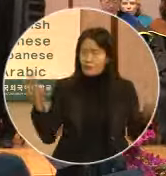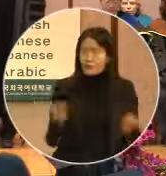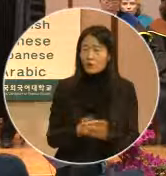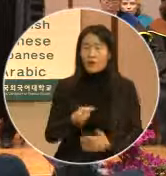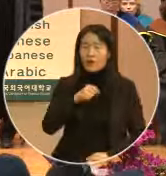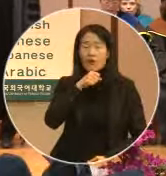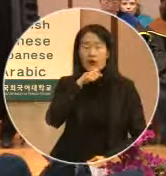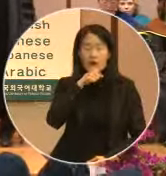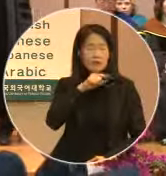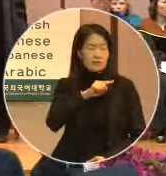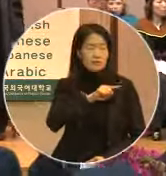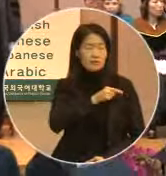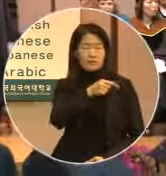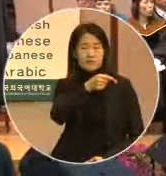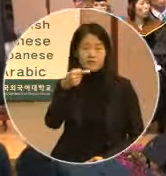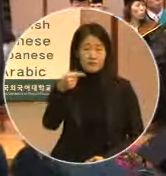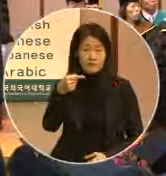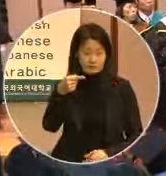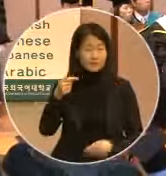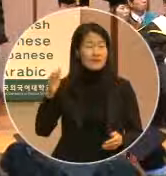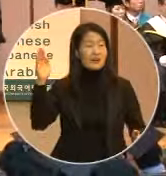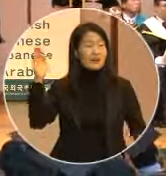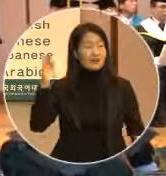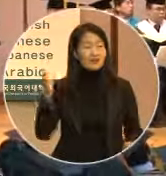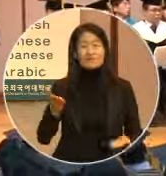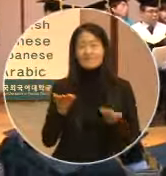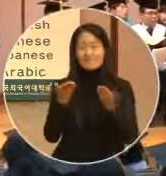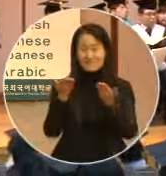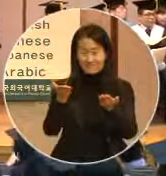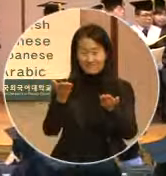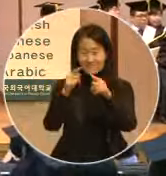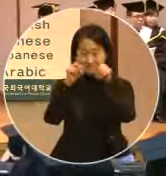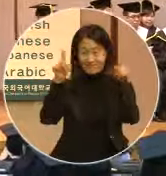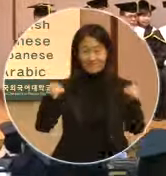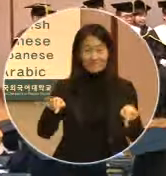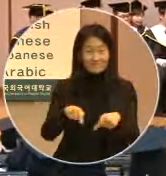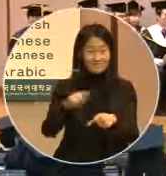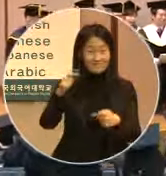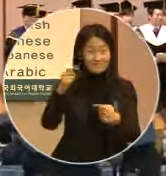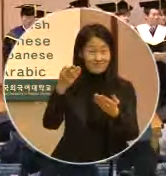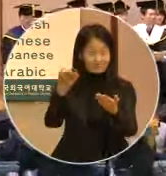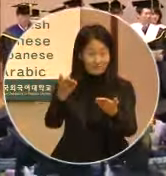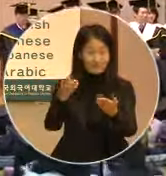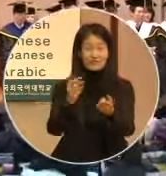학업 성적이 가장 우수한 졸업생에게 수여되는 상입니다.